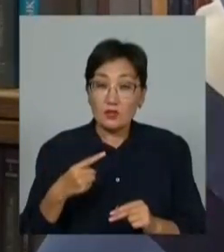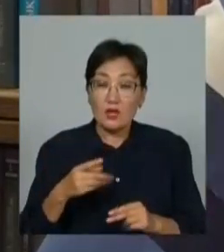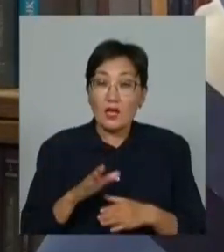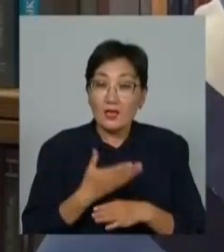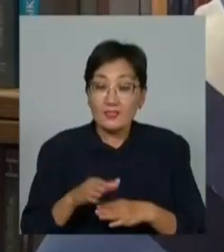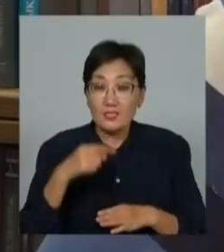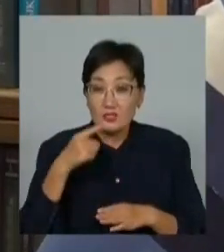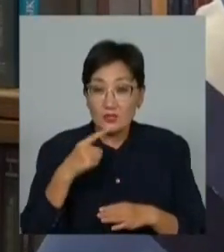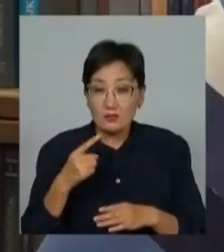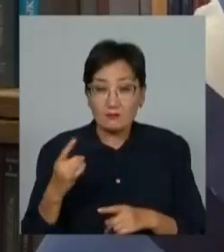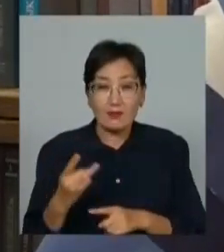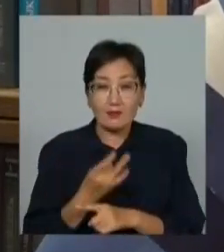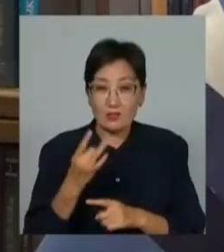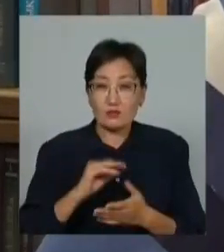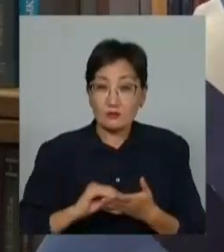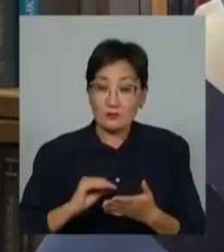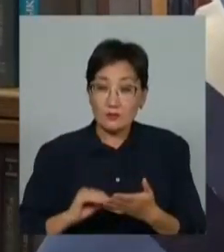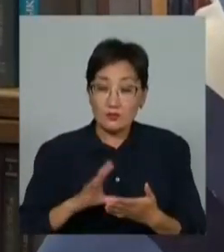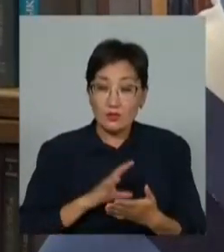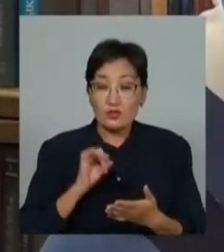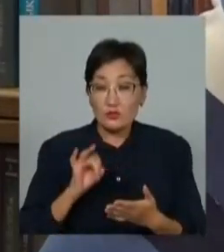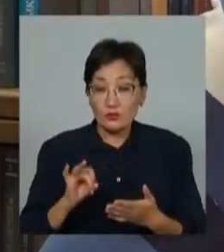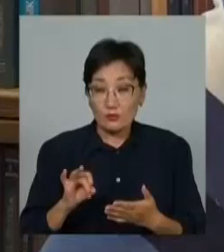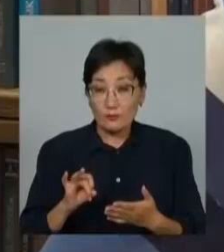болып алғаш рет жазылды. Және